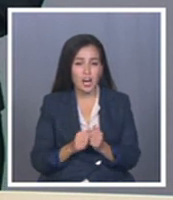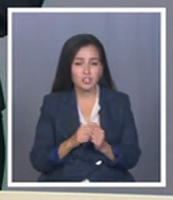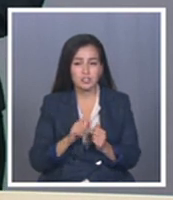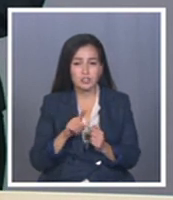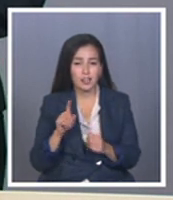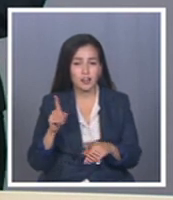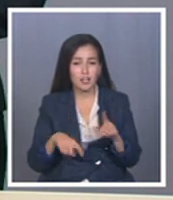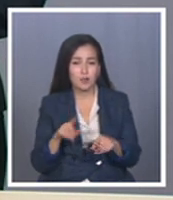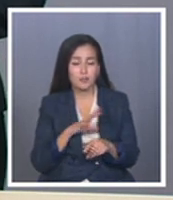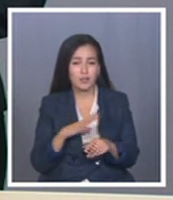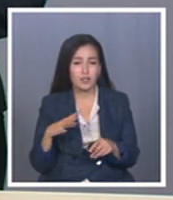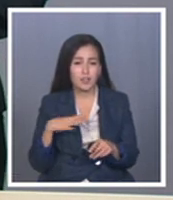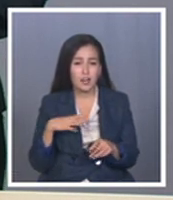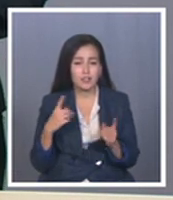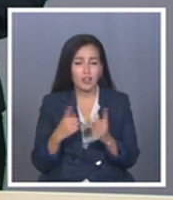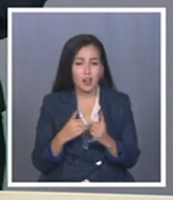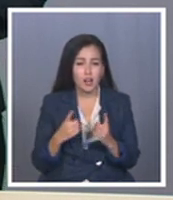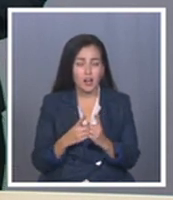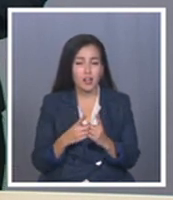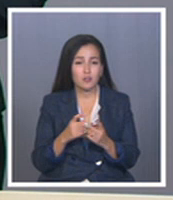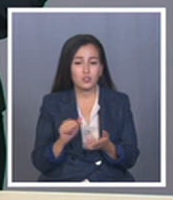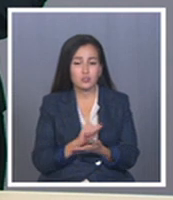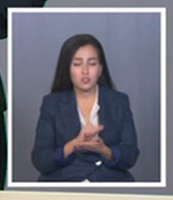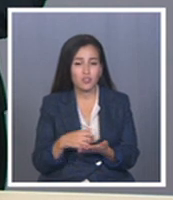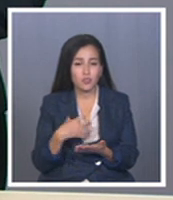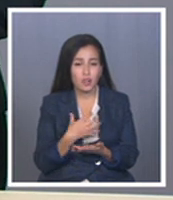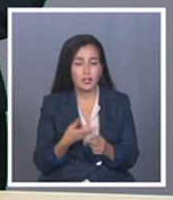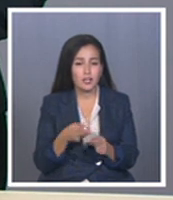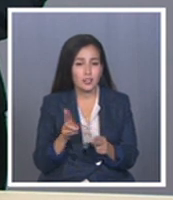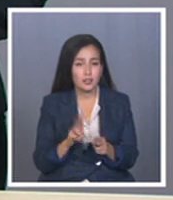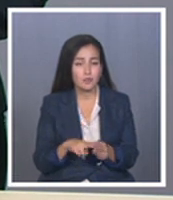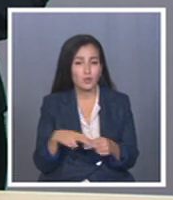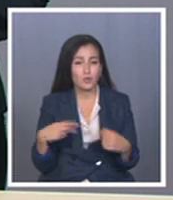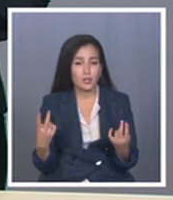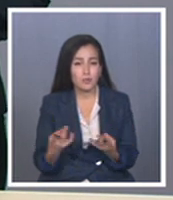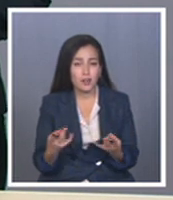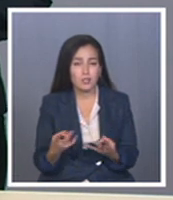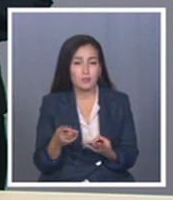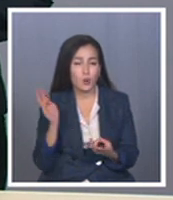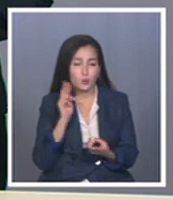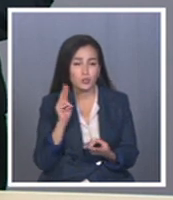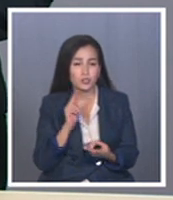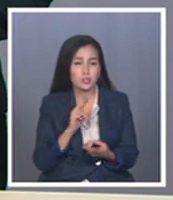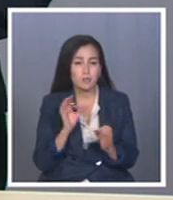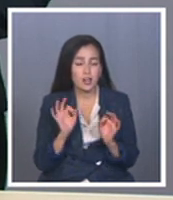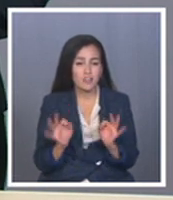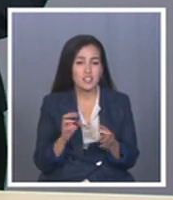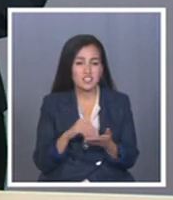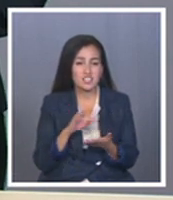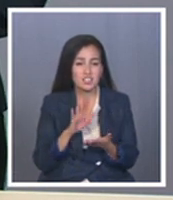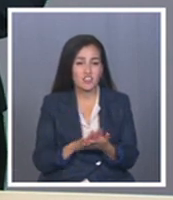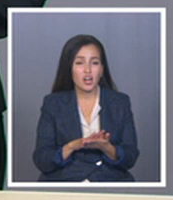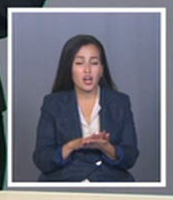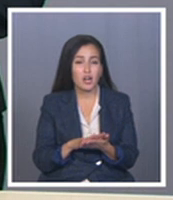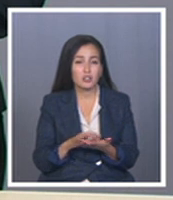нередко приходится сталкиваться с деловыми бумагами, поэтому нам необходимо научиться правильно составлять